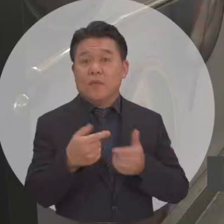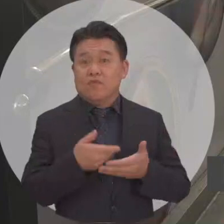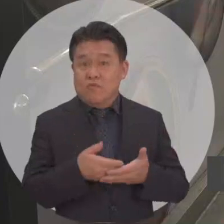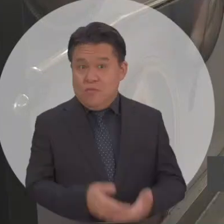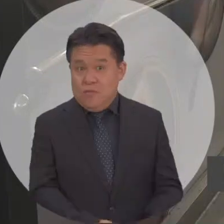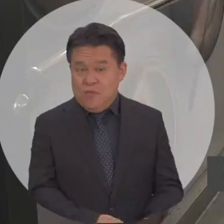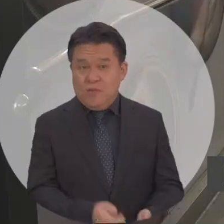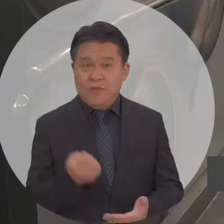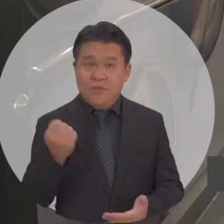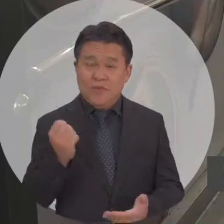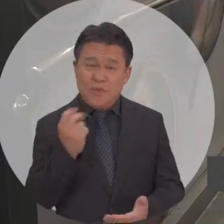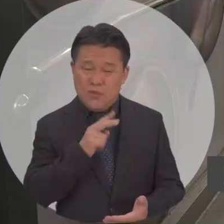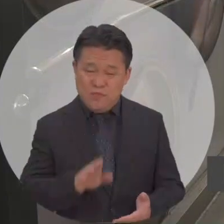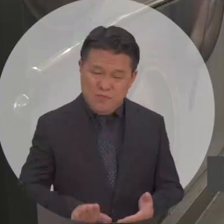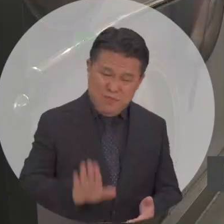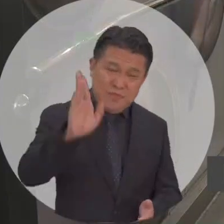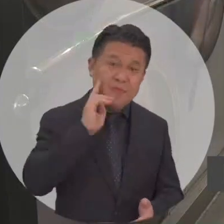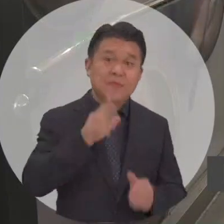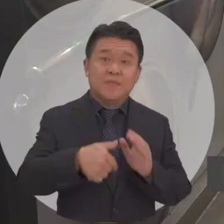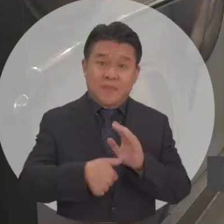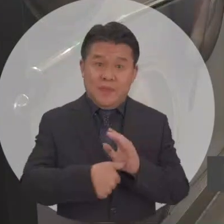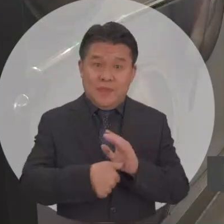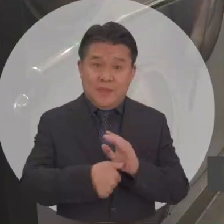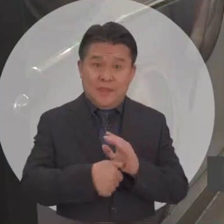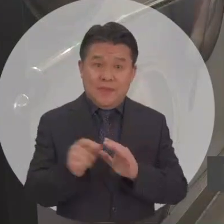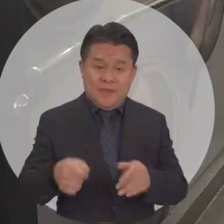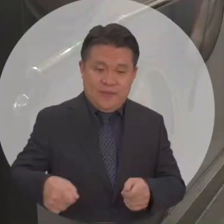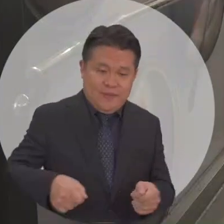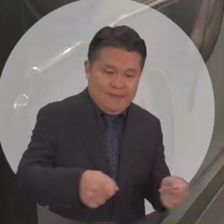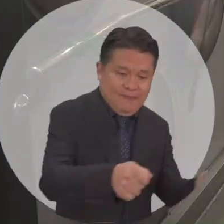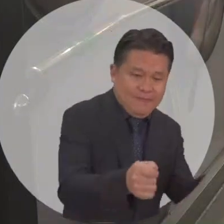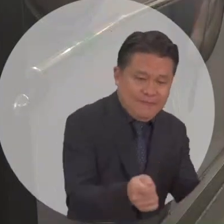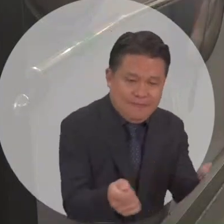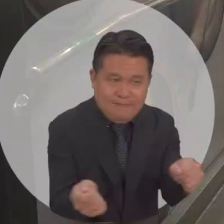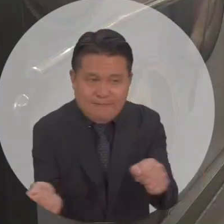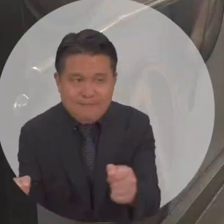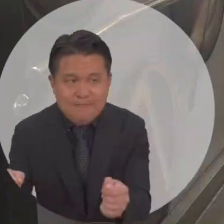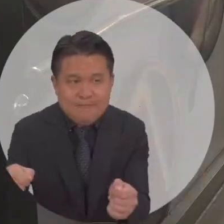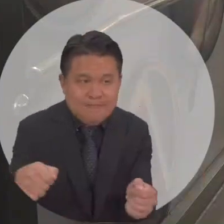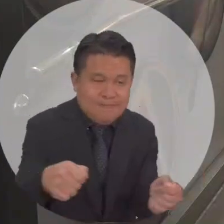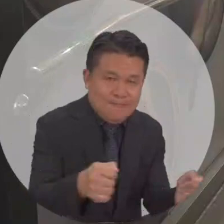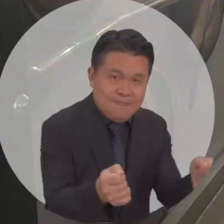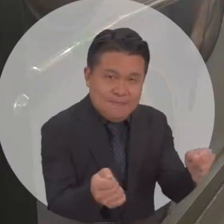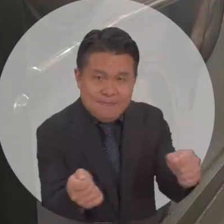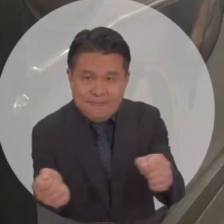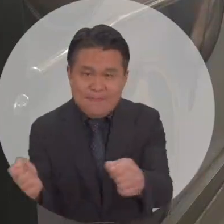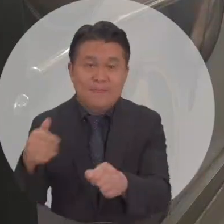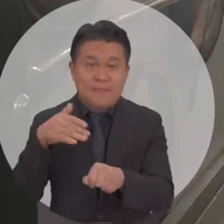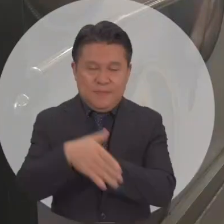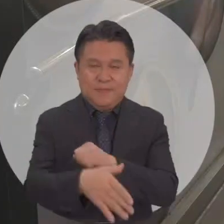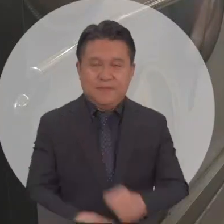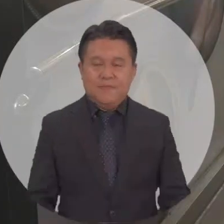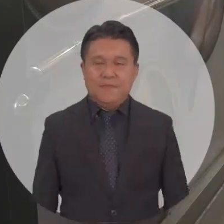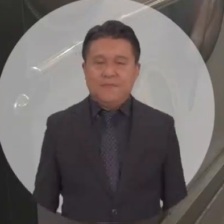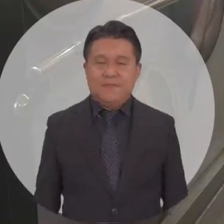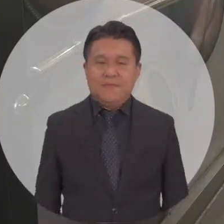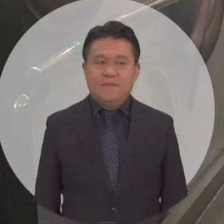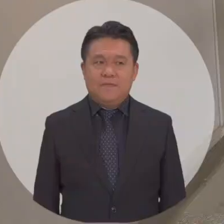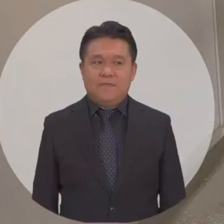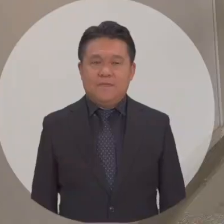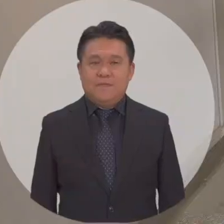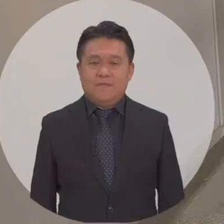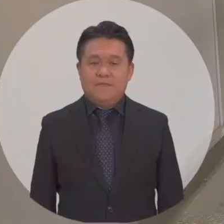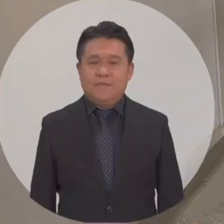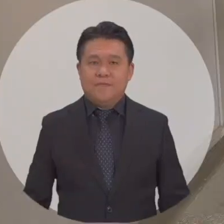대상자의 몸무게가 무겁거나 심한 오르막길일 때는 휠체어를 지그재그로 밀고 올라갑니다.